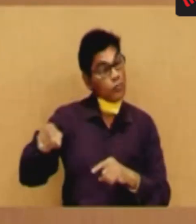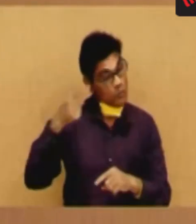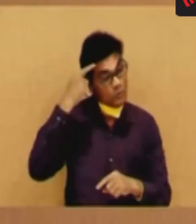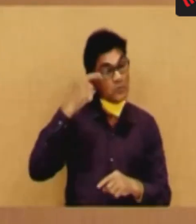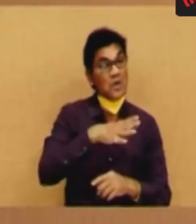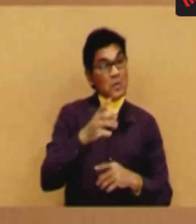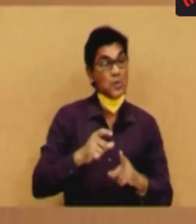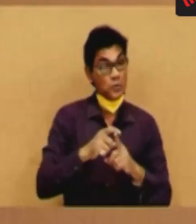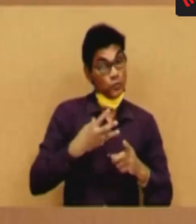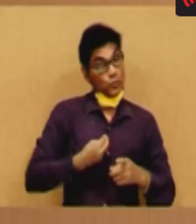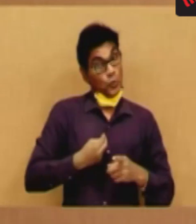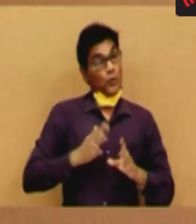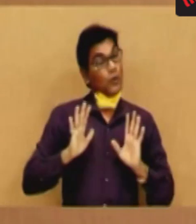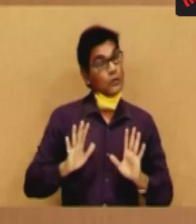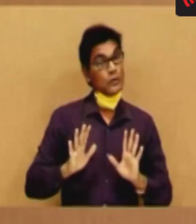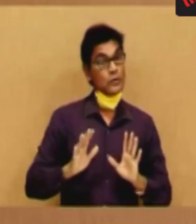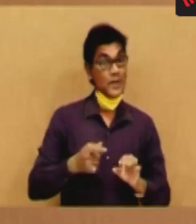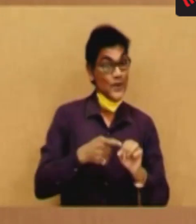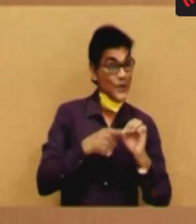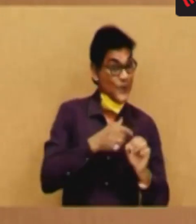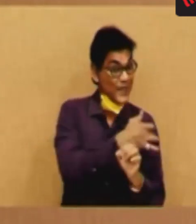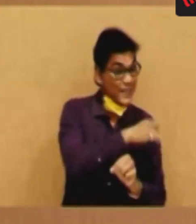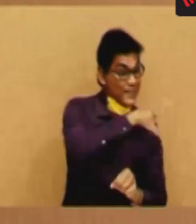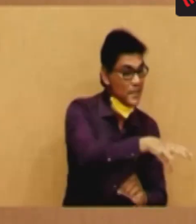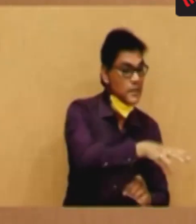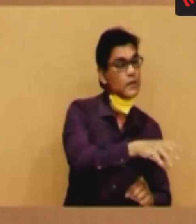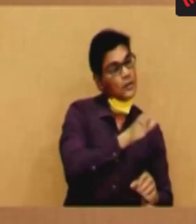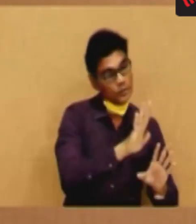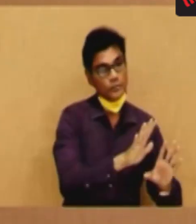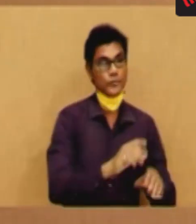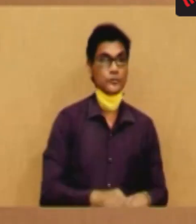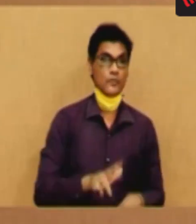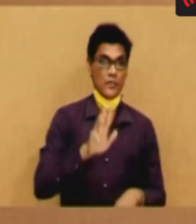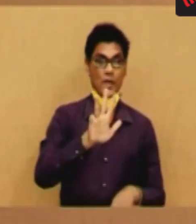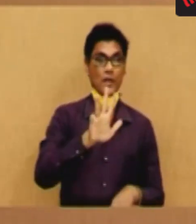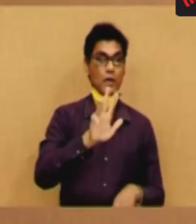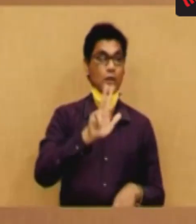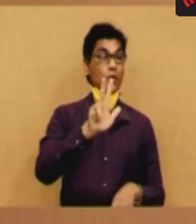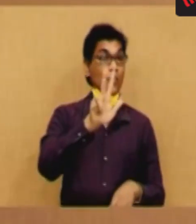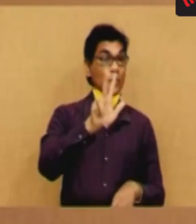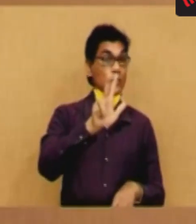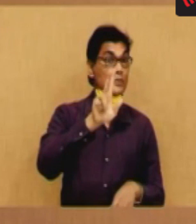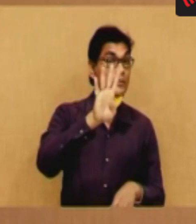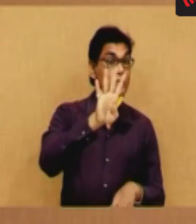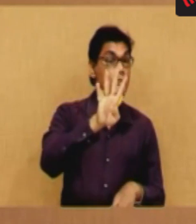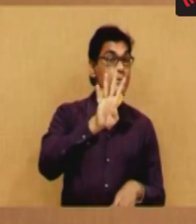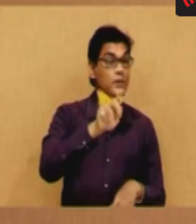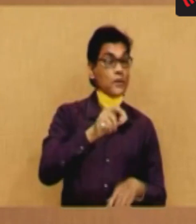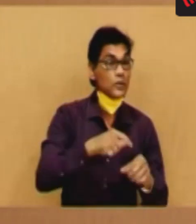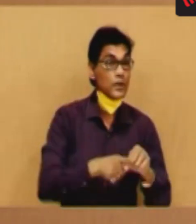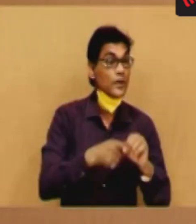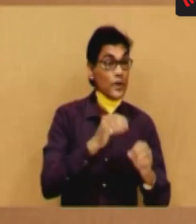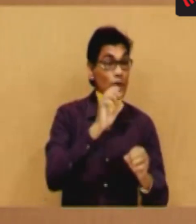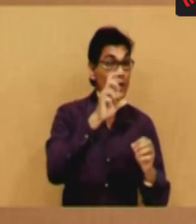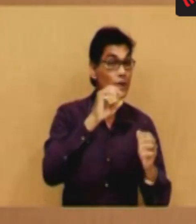ସେଇଟା ଗୋଟିଏ ଆଶଙ୍କା ଜନିତ ପରିସ୍ଥିତି ସୃଷ୍ଟି କରିପାରେ। 84 ଜଣ କ୍ୱାରେଣ୍ଟାଇନ୍ ଭିତରେ ଥିଲେ ଏବଂ 2 ଜଣ କଣ୍ଟେନମେଣ୍ଟ